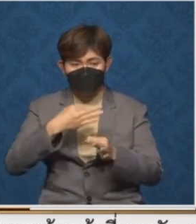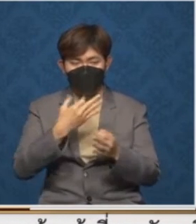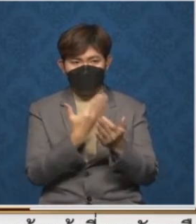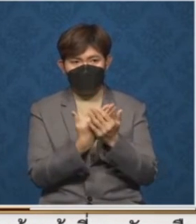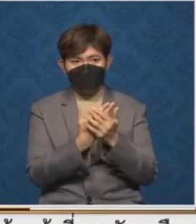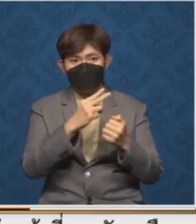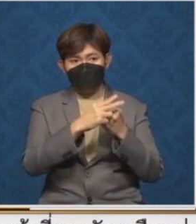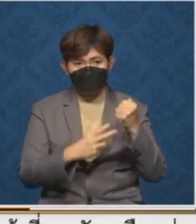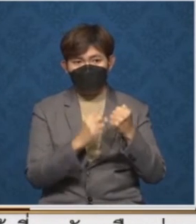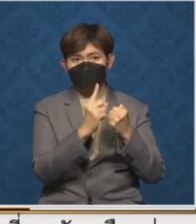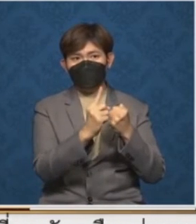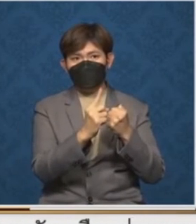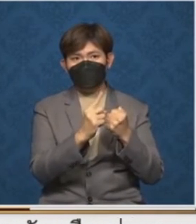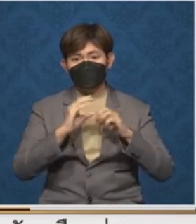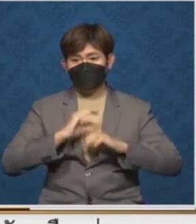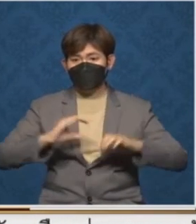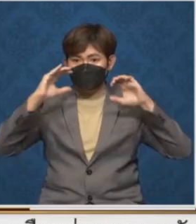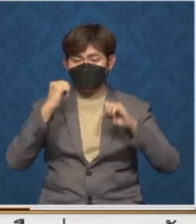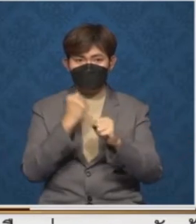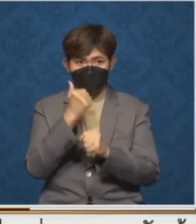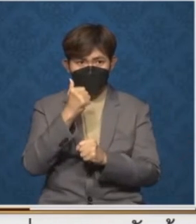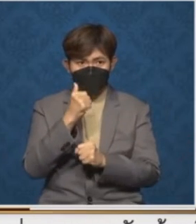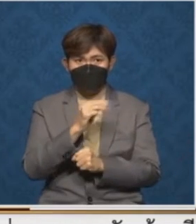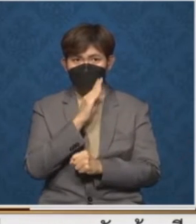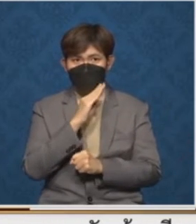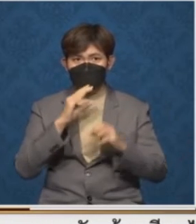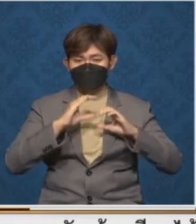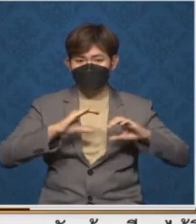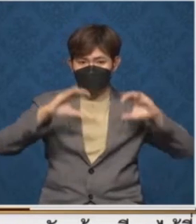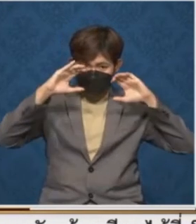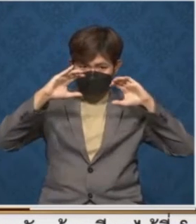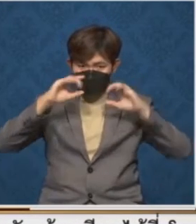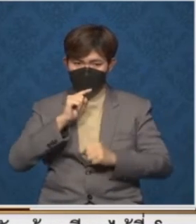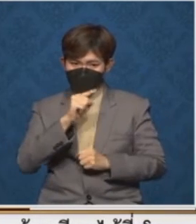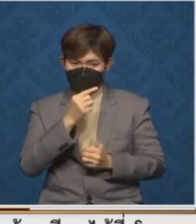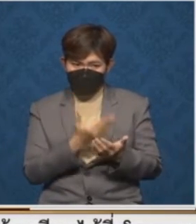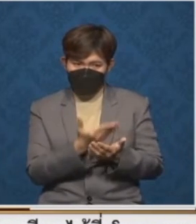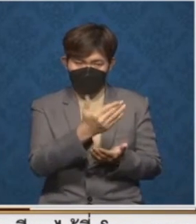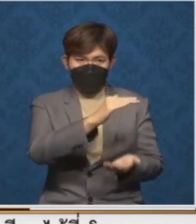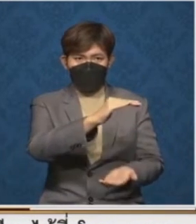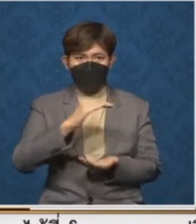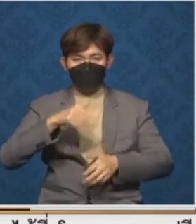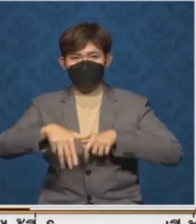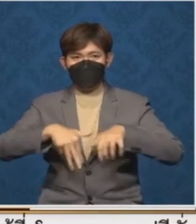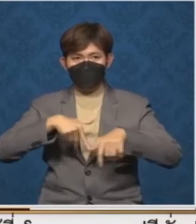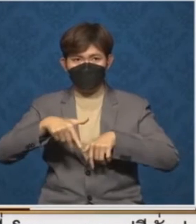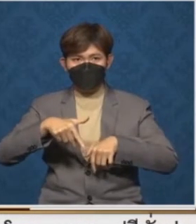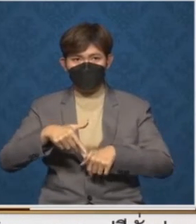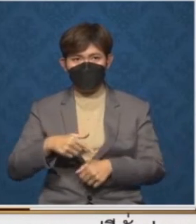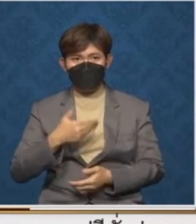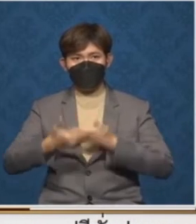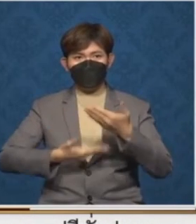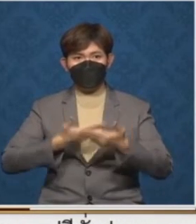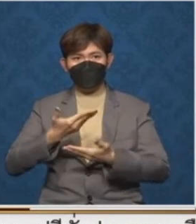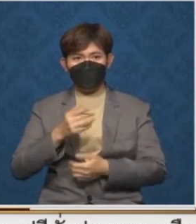ผลลบเทียมสูงถึง 48% อะ แลวงงฮะ แต่แ้เป็ภาษาไยดังต่อ